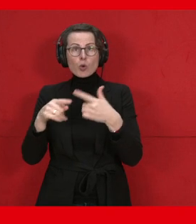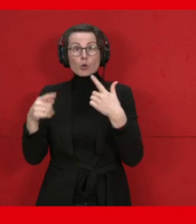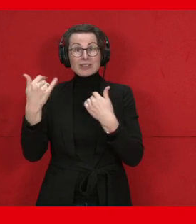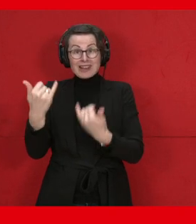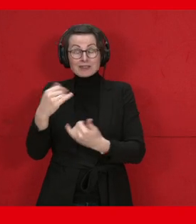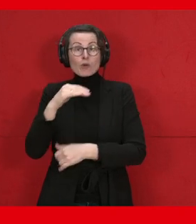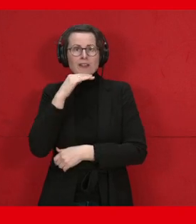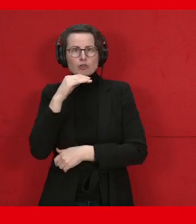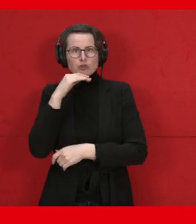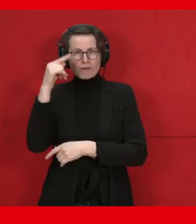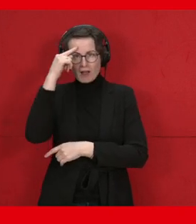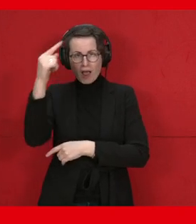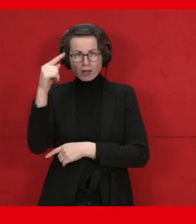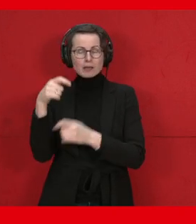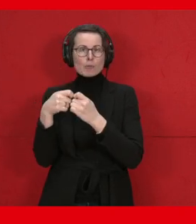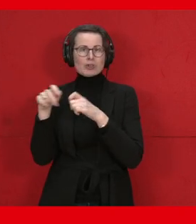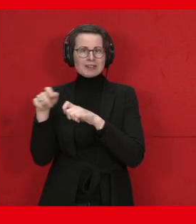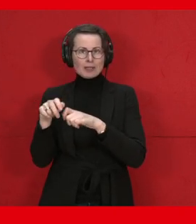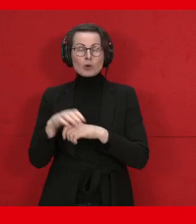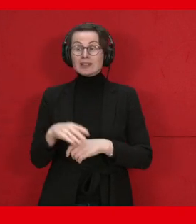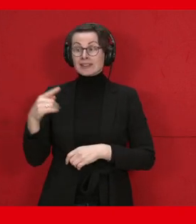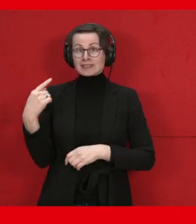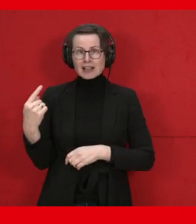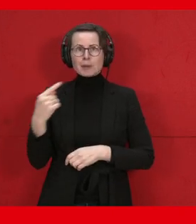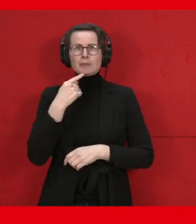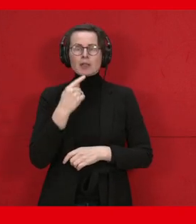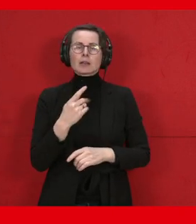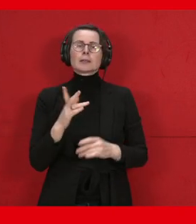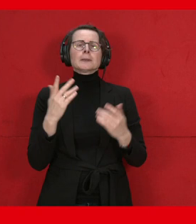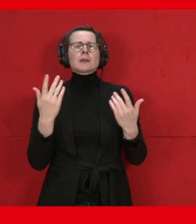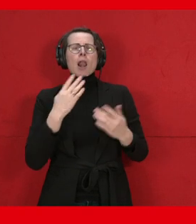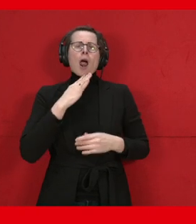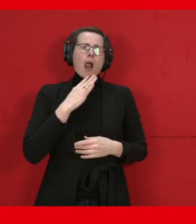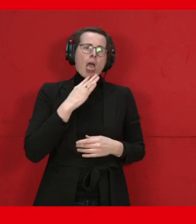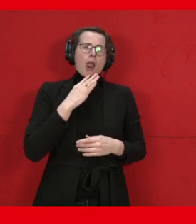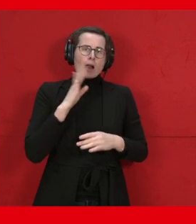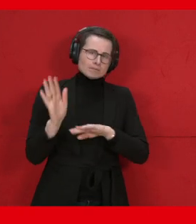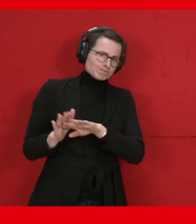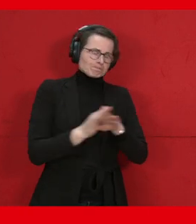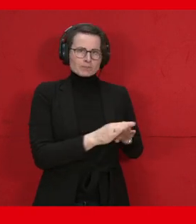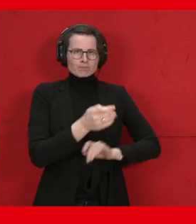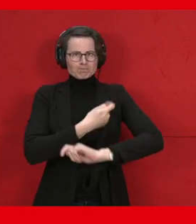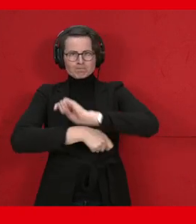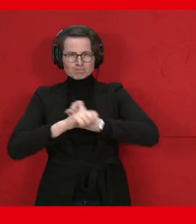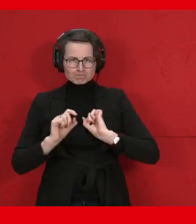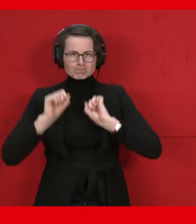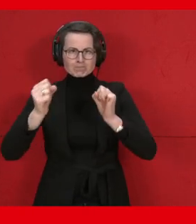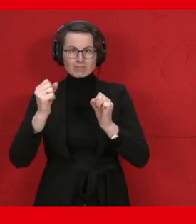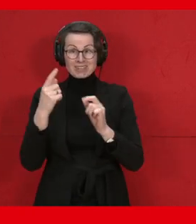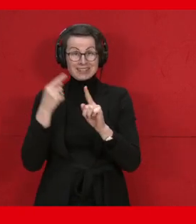der Bundesregierung. Sie sagen immer gerne, kommen wir doch mal vom Reden ins Machen. Das hehre